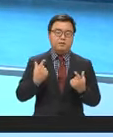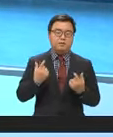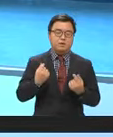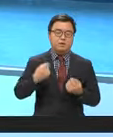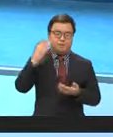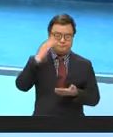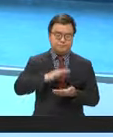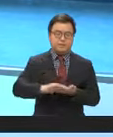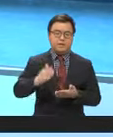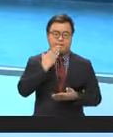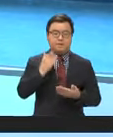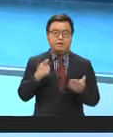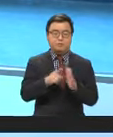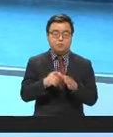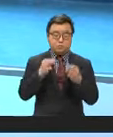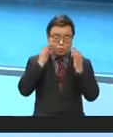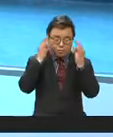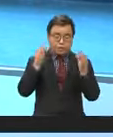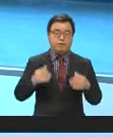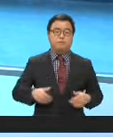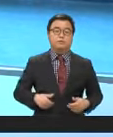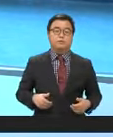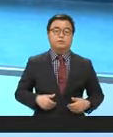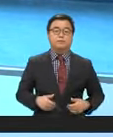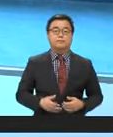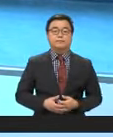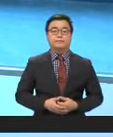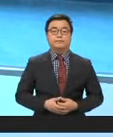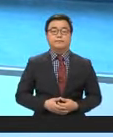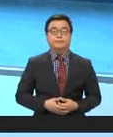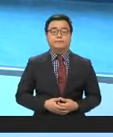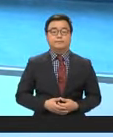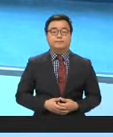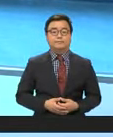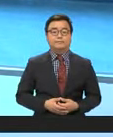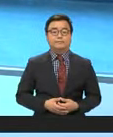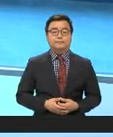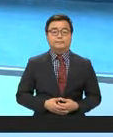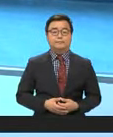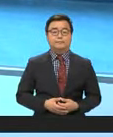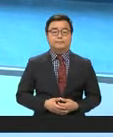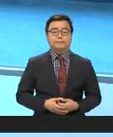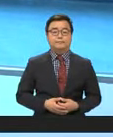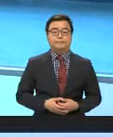있도록 우리 모두의 노력이 필요합니다. EBS 스쿨 리포터 이현빈입니다.